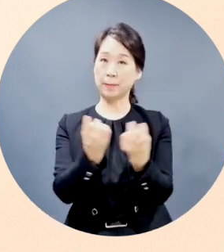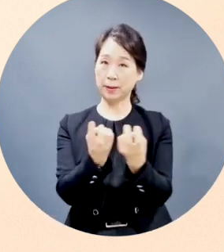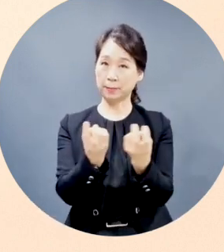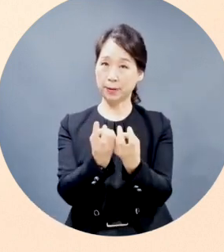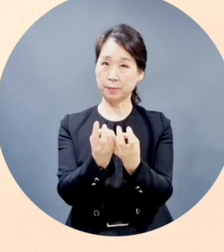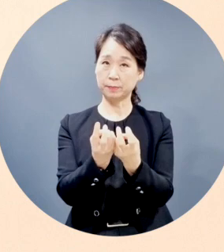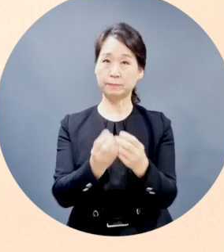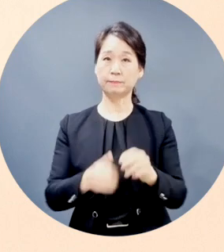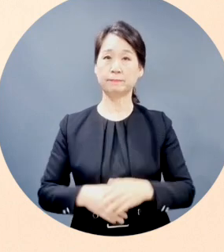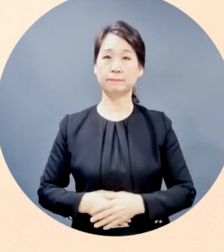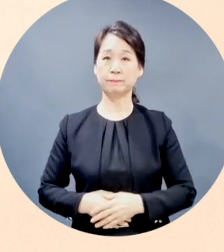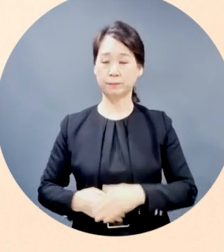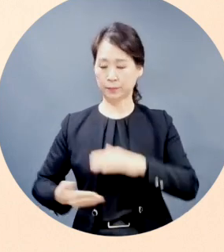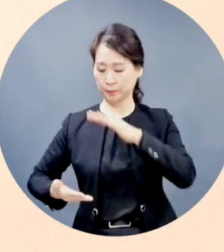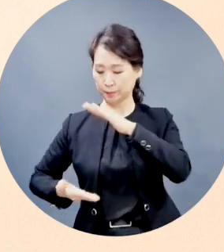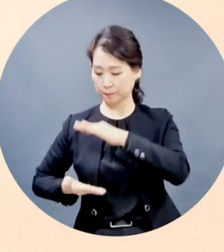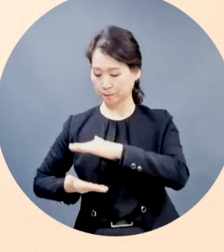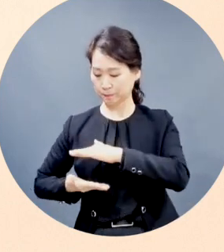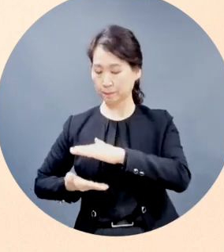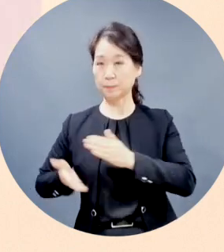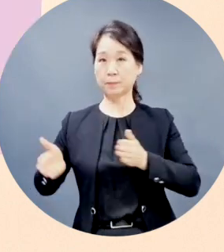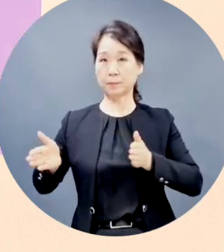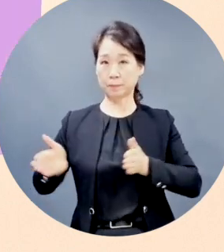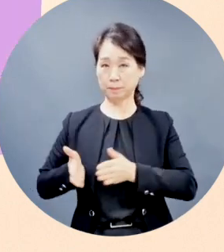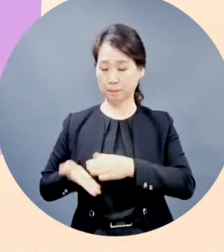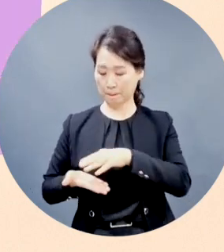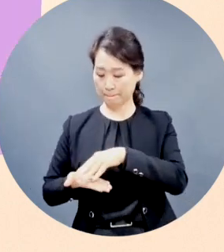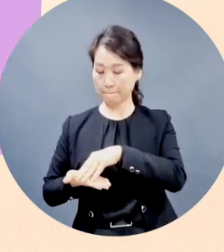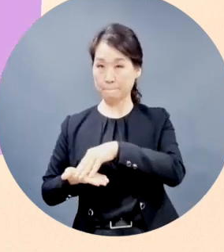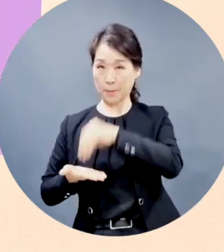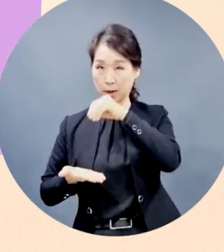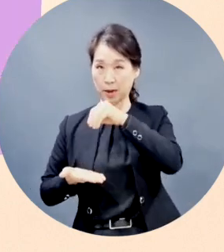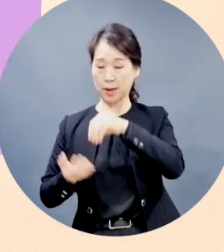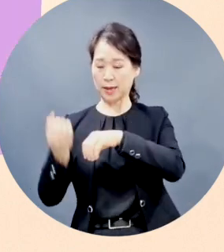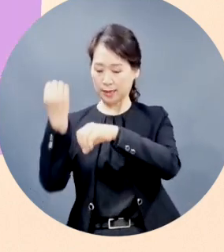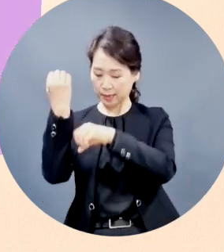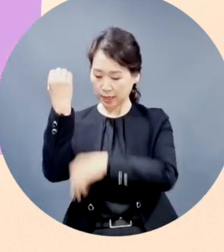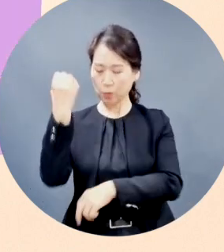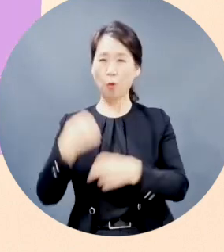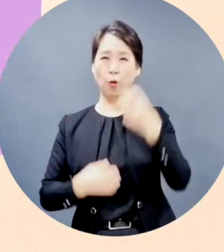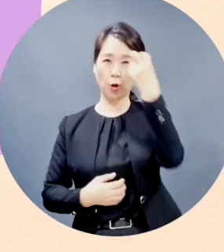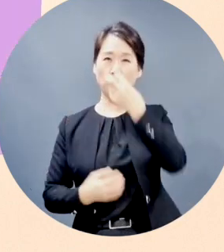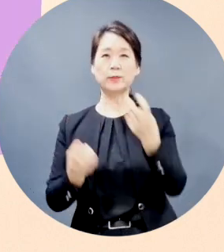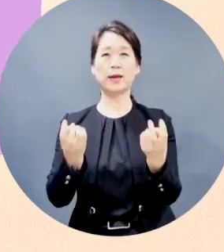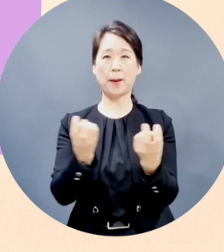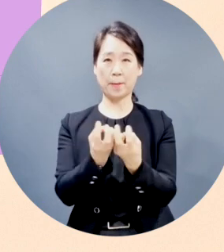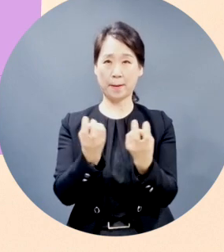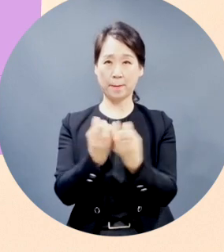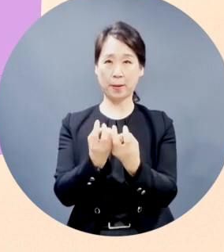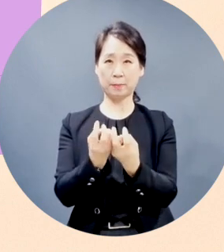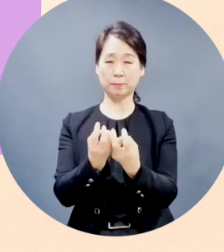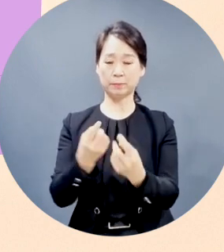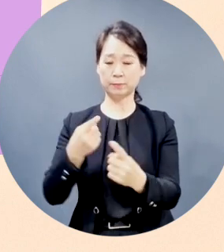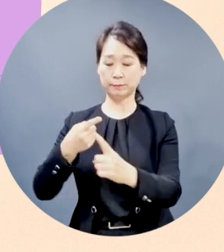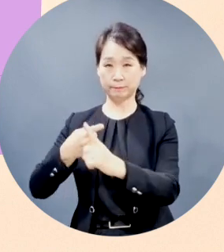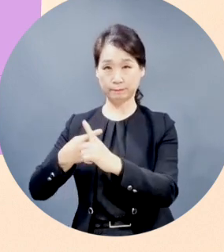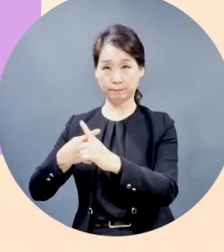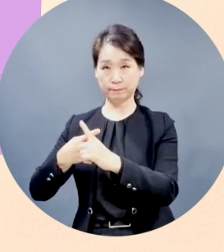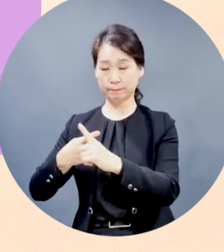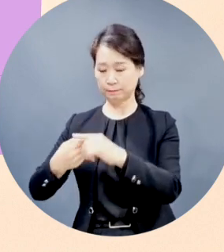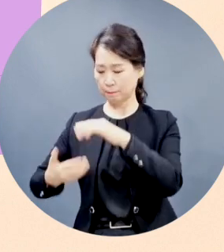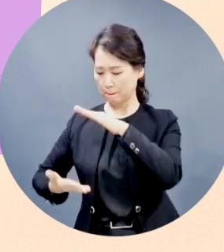유방암의 진단 방법에 대해 알아볼까요? 유방 촬영술은 유방암을 진단하기 위한 가장 기본적인 검사